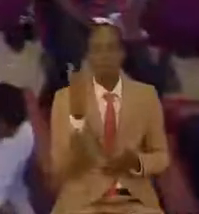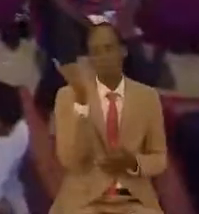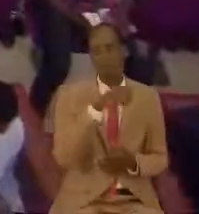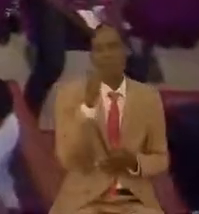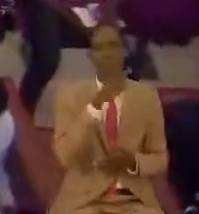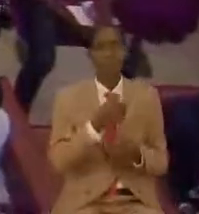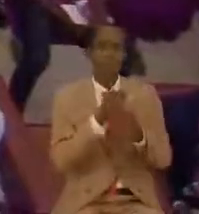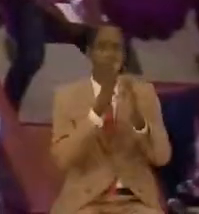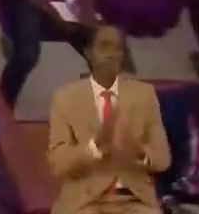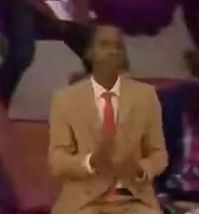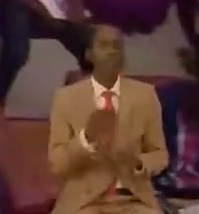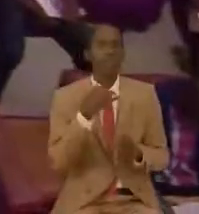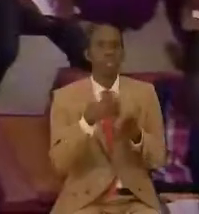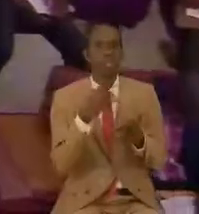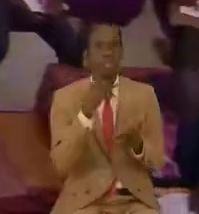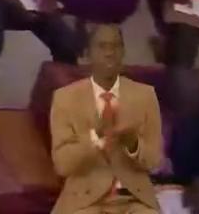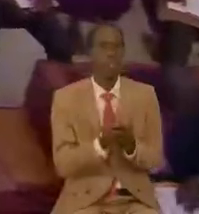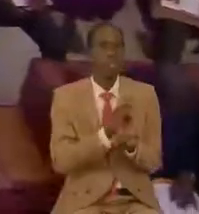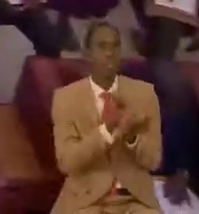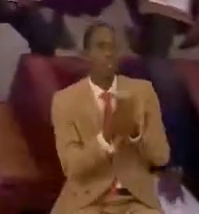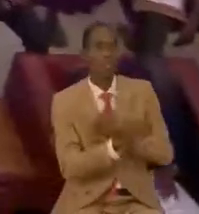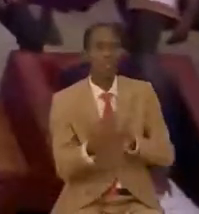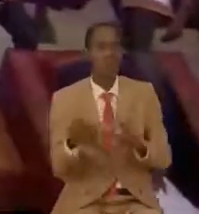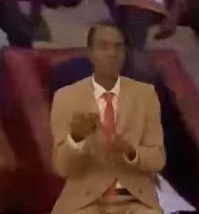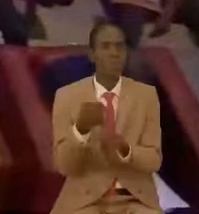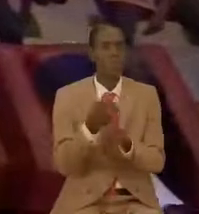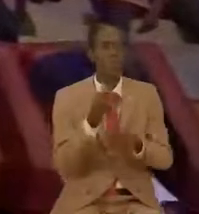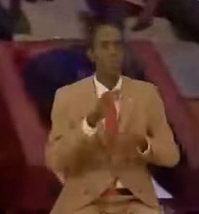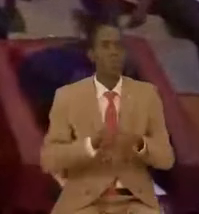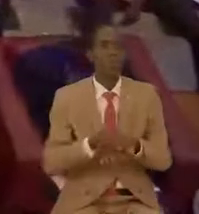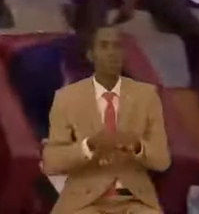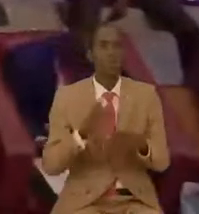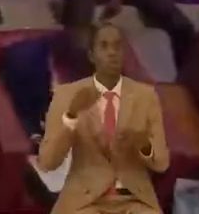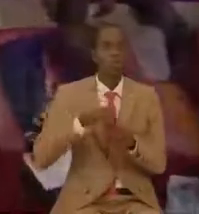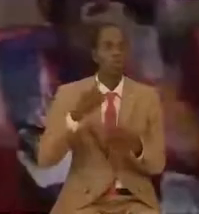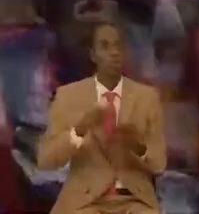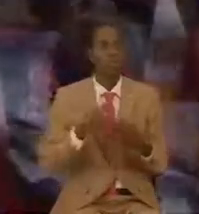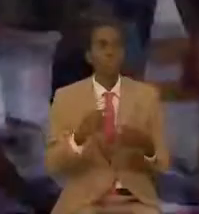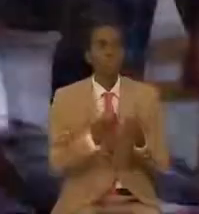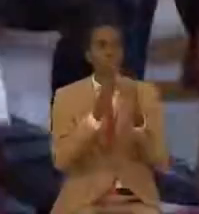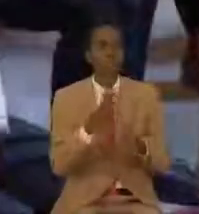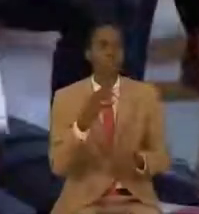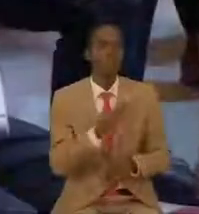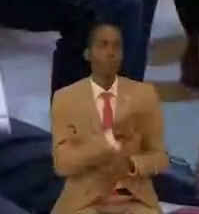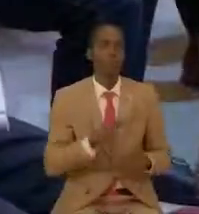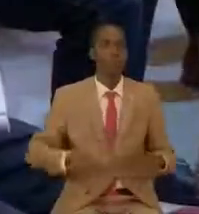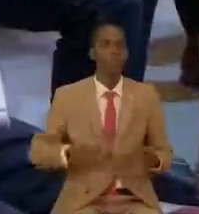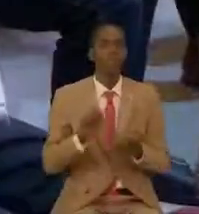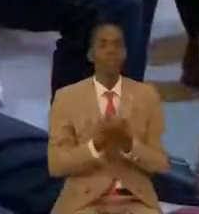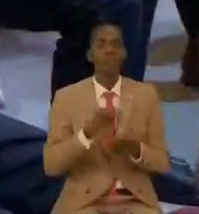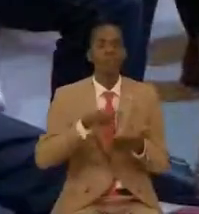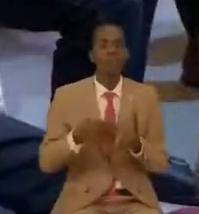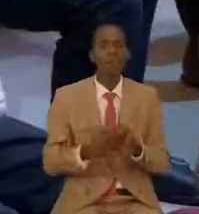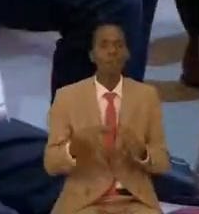Ces hommes-là sont de faux apôtres, des ouvriers trompeurs déguisés en apôtres de Christ.